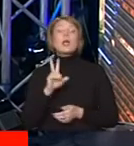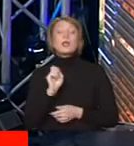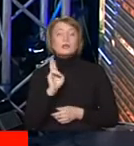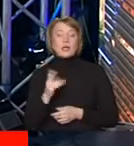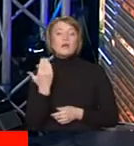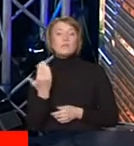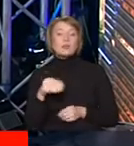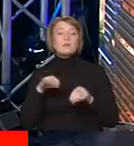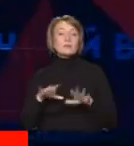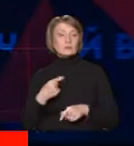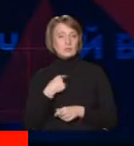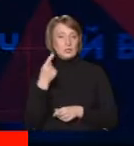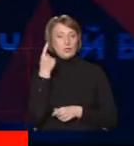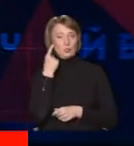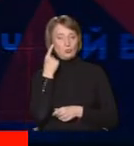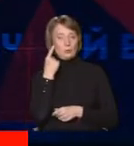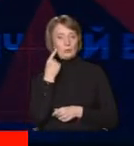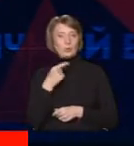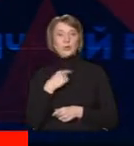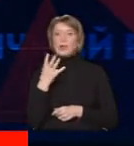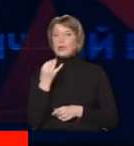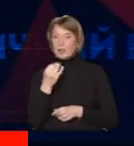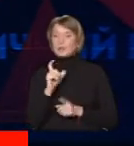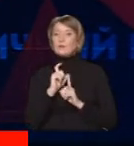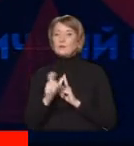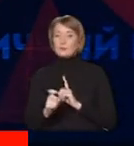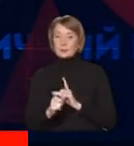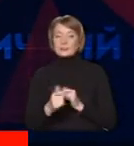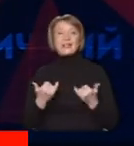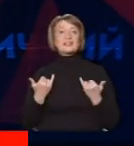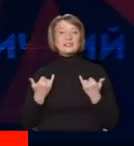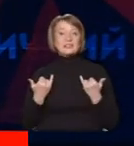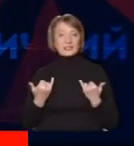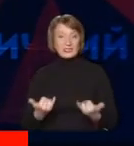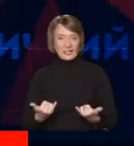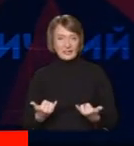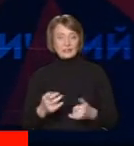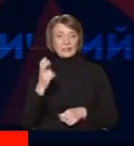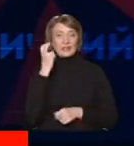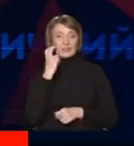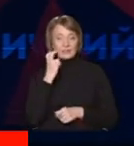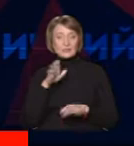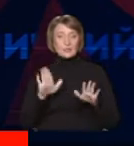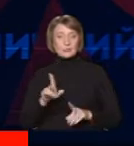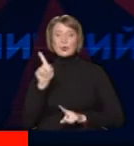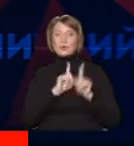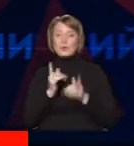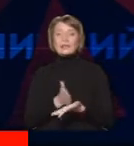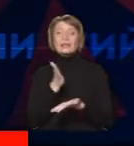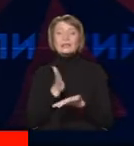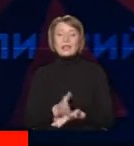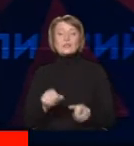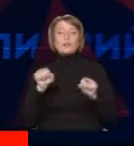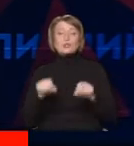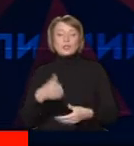ви зараз це вирішите? Дивіться, мені здається, я вам відповів, але я вам відповів, ще конкретніше скажу. Давайте. Зараз у Київської міської ради є можливість